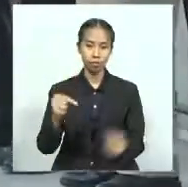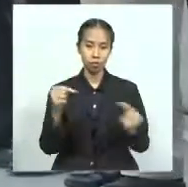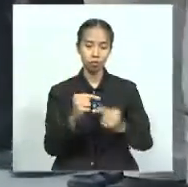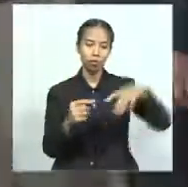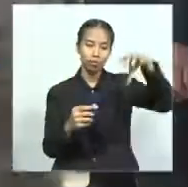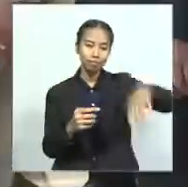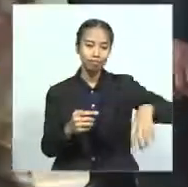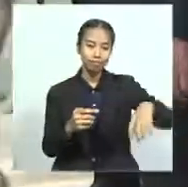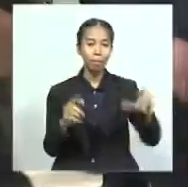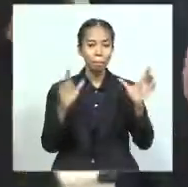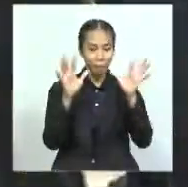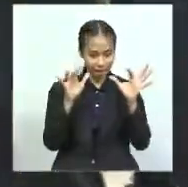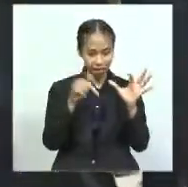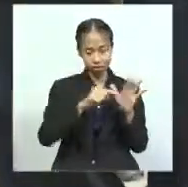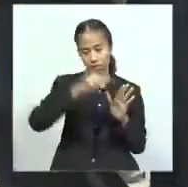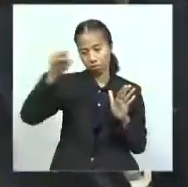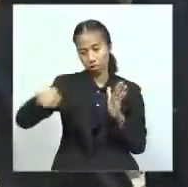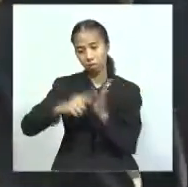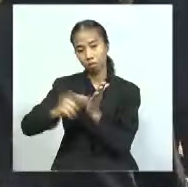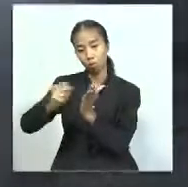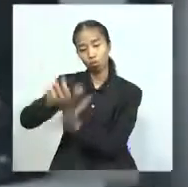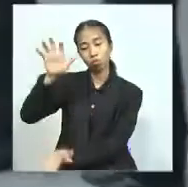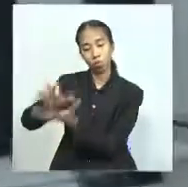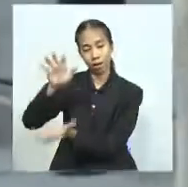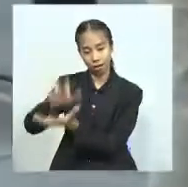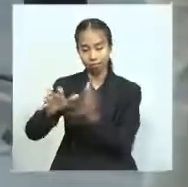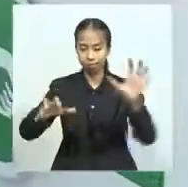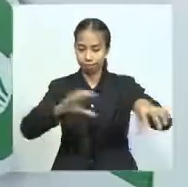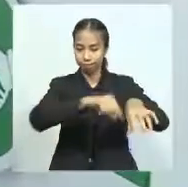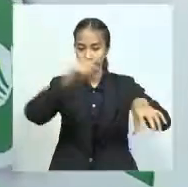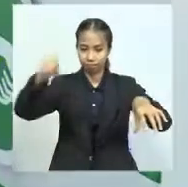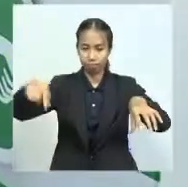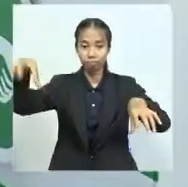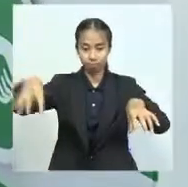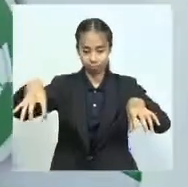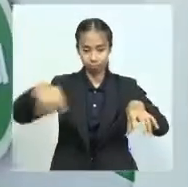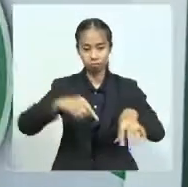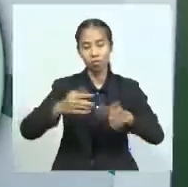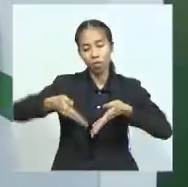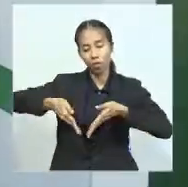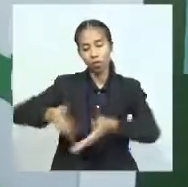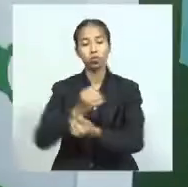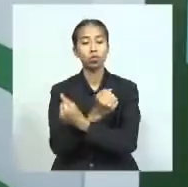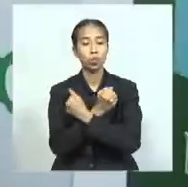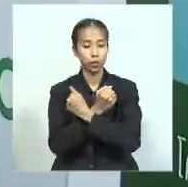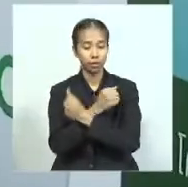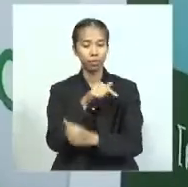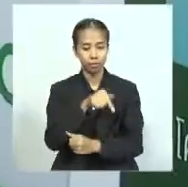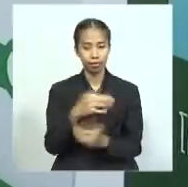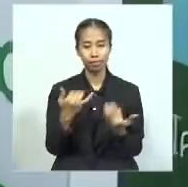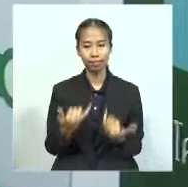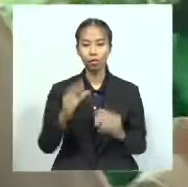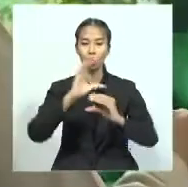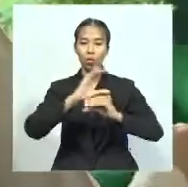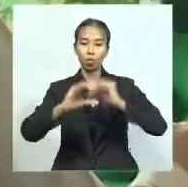แบริ่งสมุทรปราการบริเวณโรงจอดและซ่อมบำรุงรถไฟฟ้าสมุทรปราการถนนสุขุมวิทซึ่งเป็นโครง